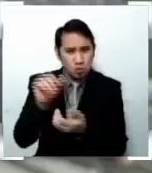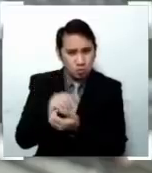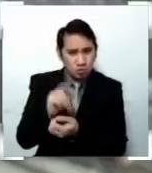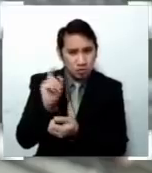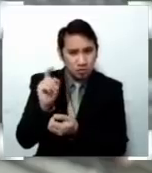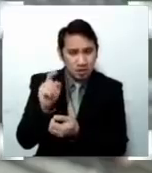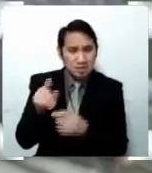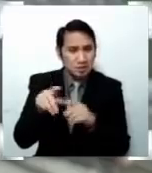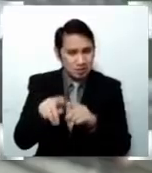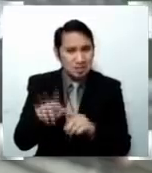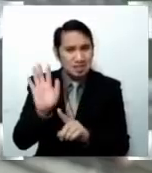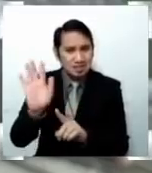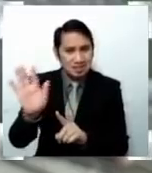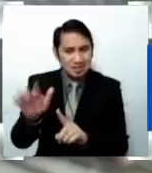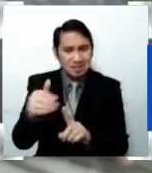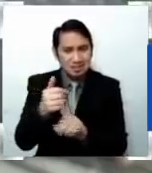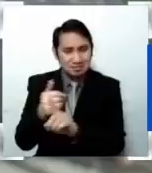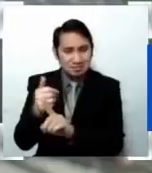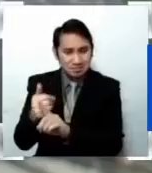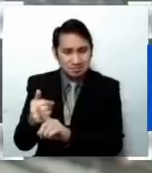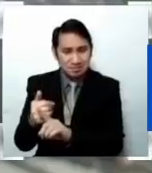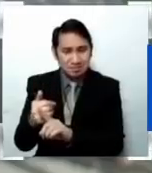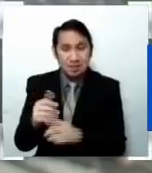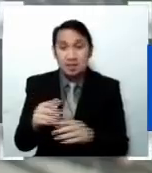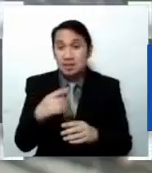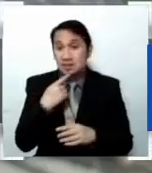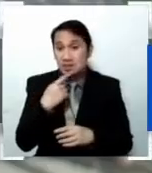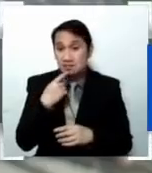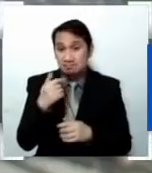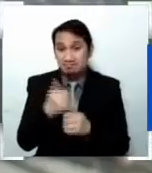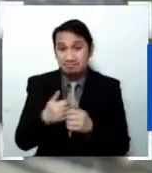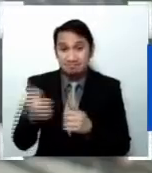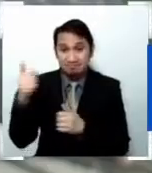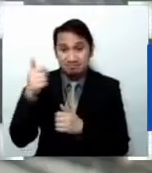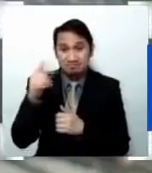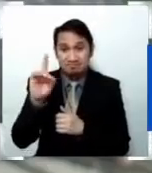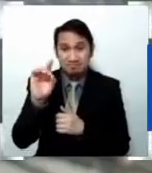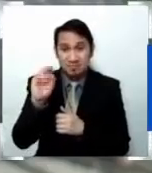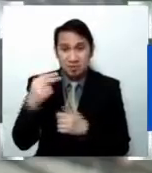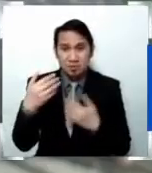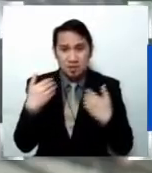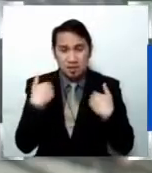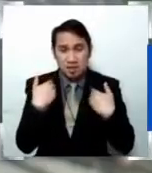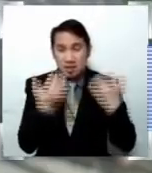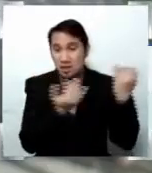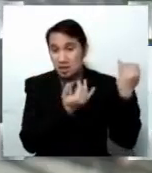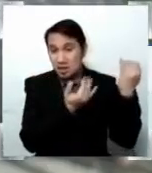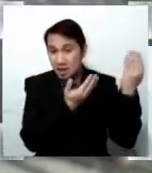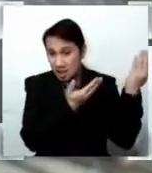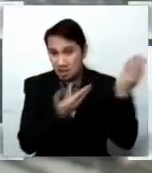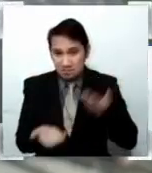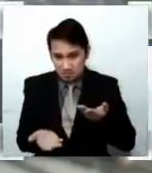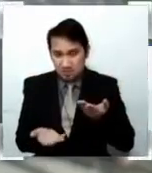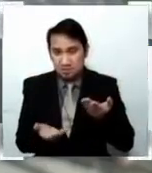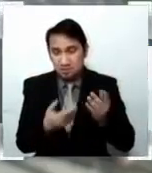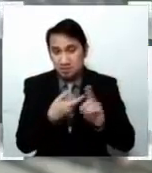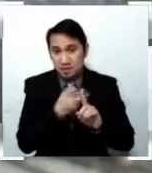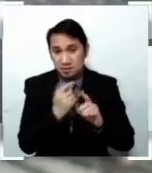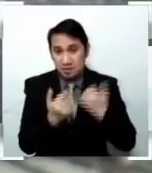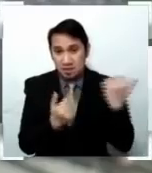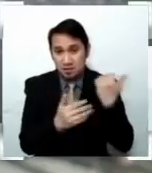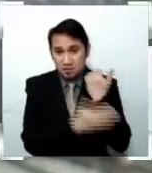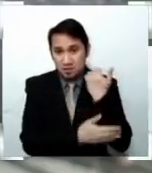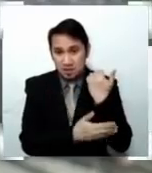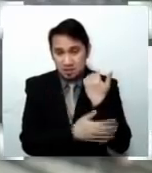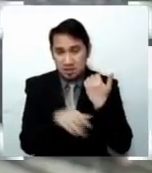ospital. Ayon kay Health Secretary Francisco Duque III, may paparating na raw na stock ng tocilizumab ngayong buwan pero naghahanap